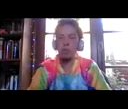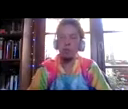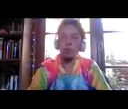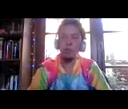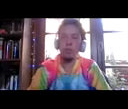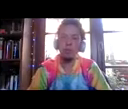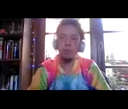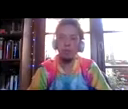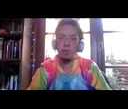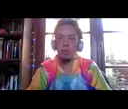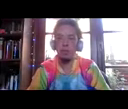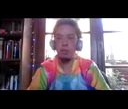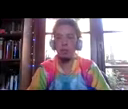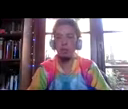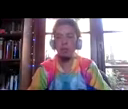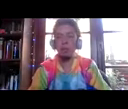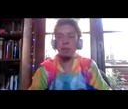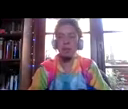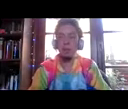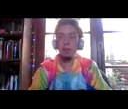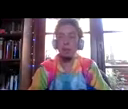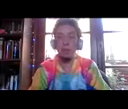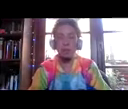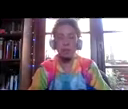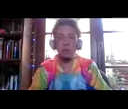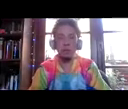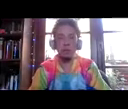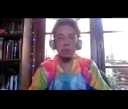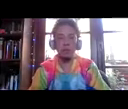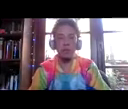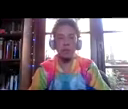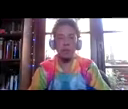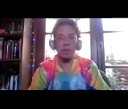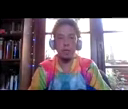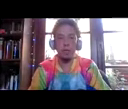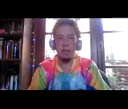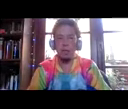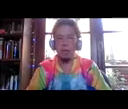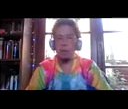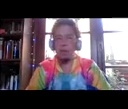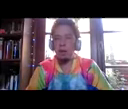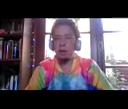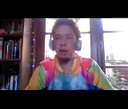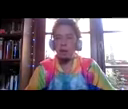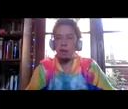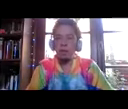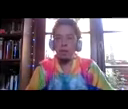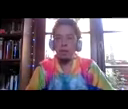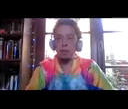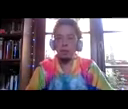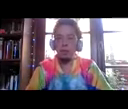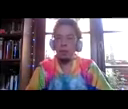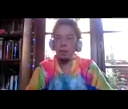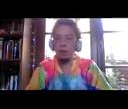les activités trans, les identités trans ou qui interdit la